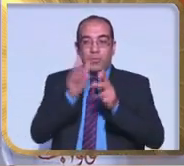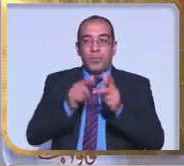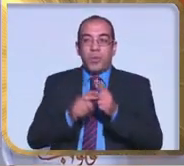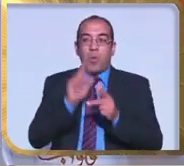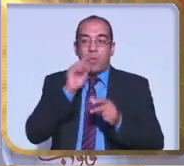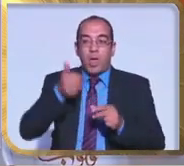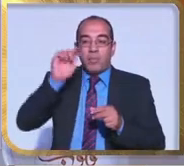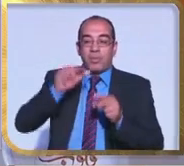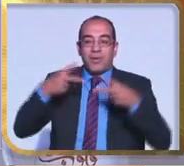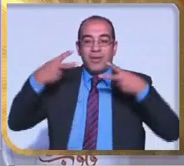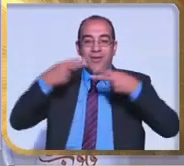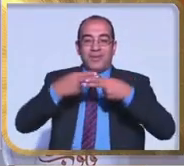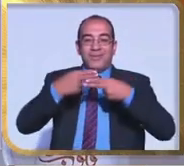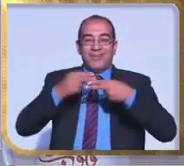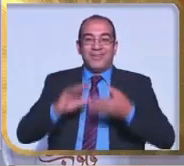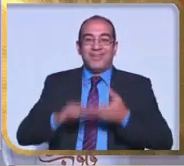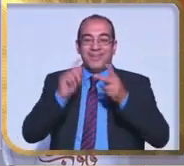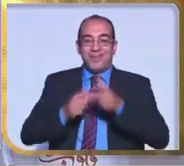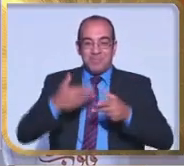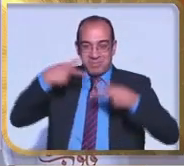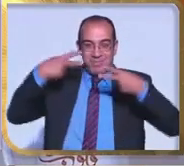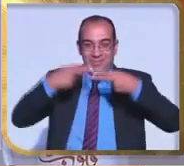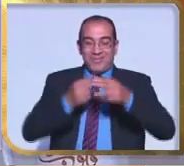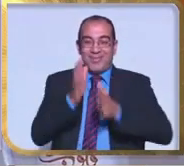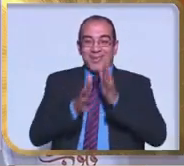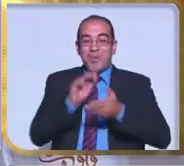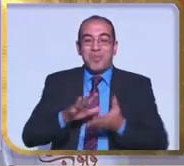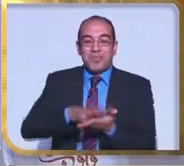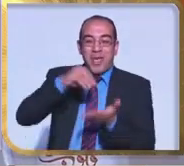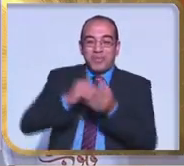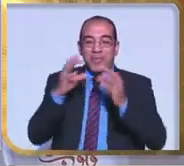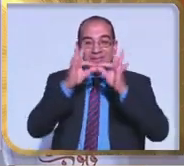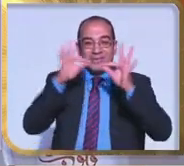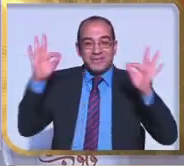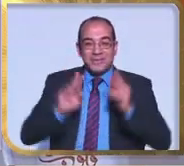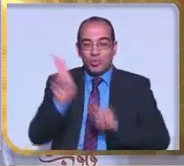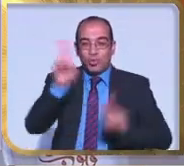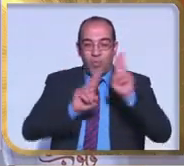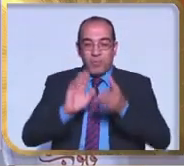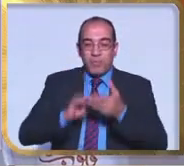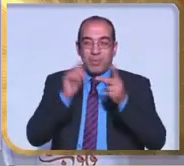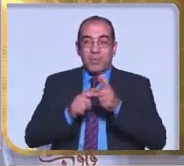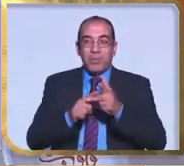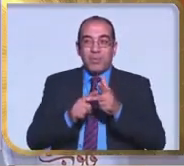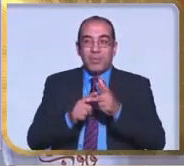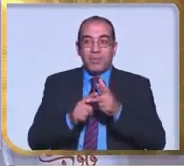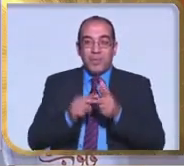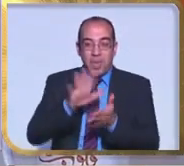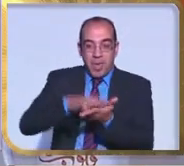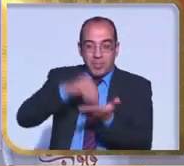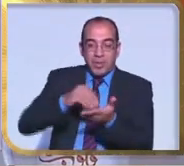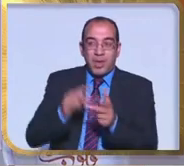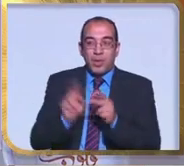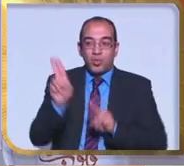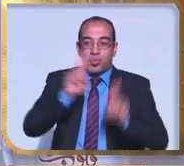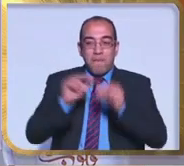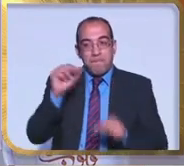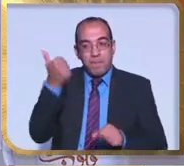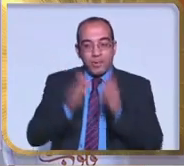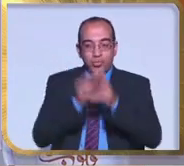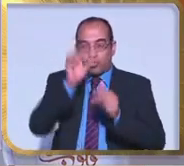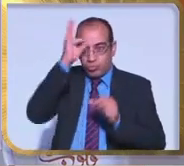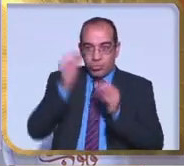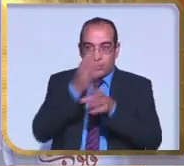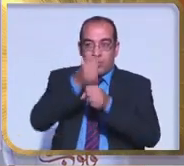ام احمد. هنطلع الفاصل، وبعد الفاصل ان شاء الله نبدا في الرد على اسئله حضراتكم، بس هنبتدي الاول باسئله امس باذن الله